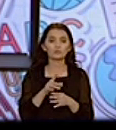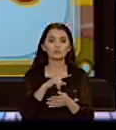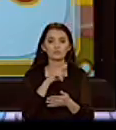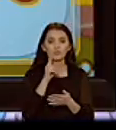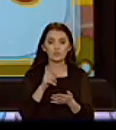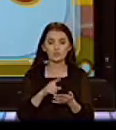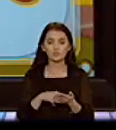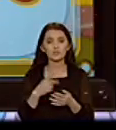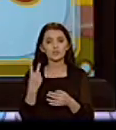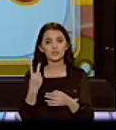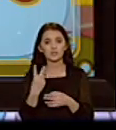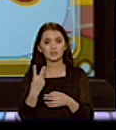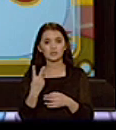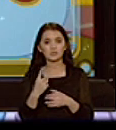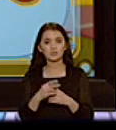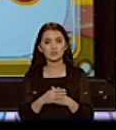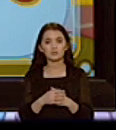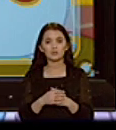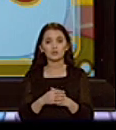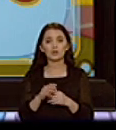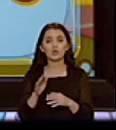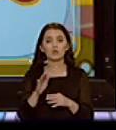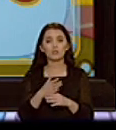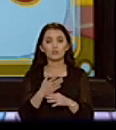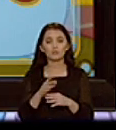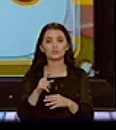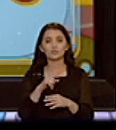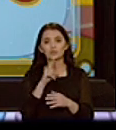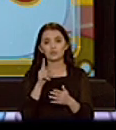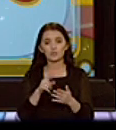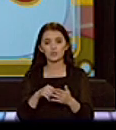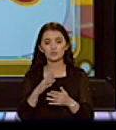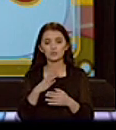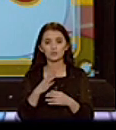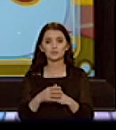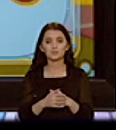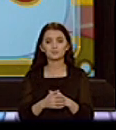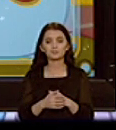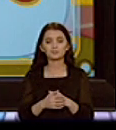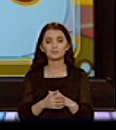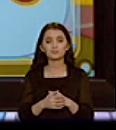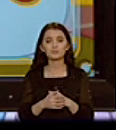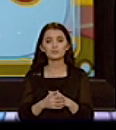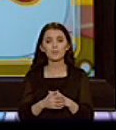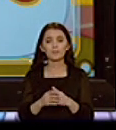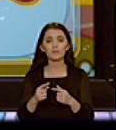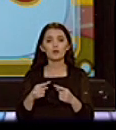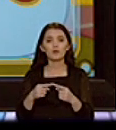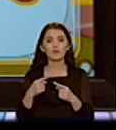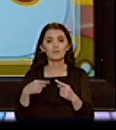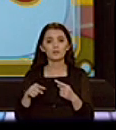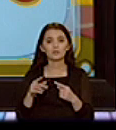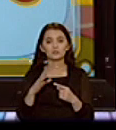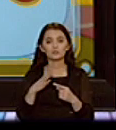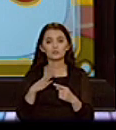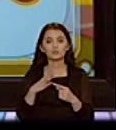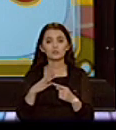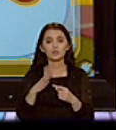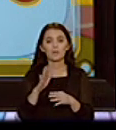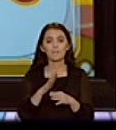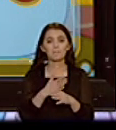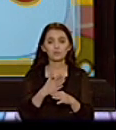bo'lsa, ikkinchi tenglamamizda esa bo'luvchimiz noma'lum. Farqi shundaki,